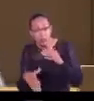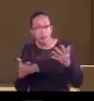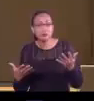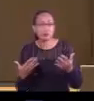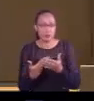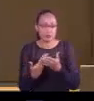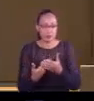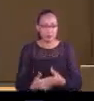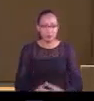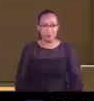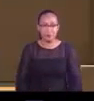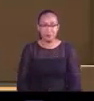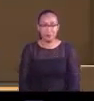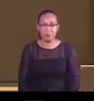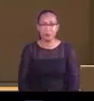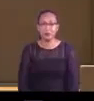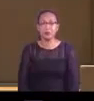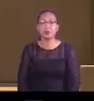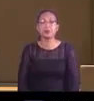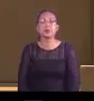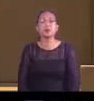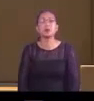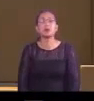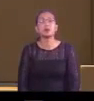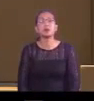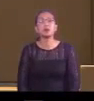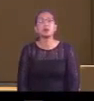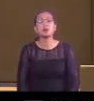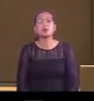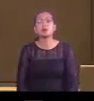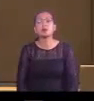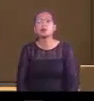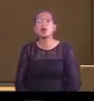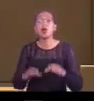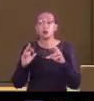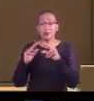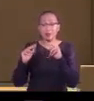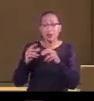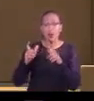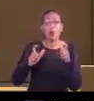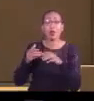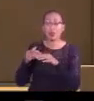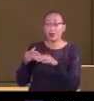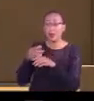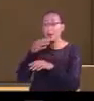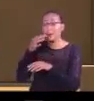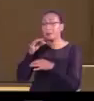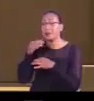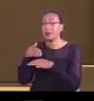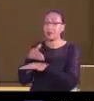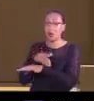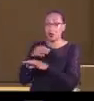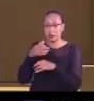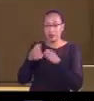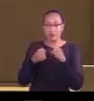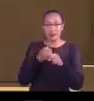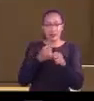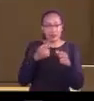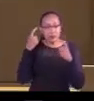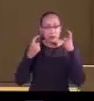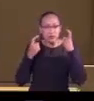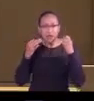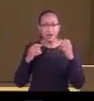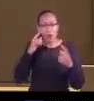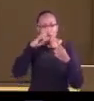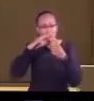Donc, je dis ça à l'un des collègues qui m'a précédé, il y avait donc des années de réflexion pour établir les